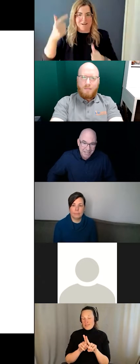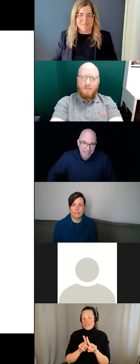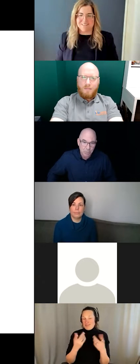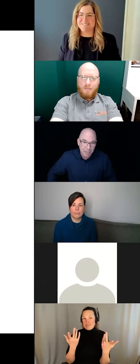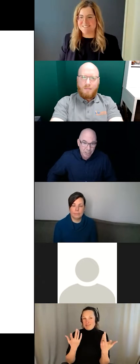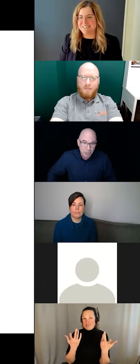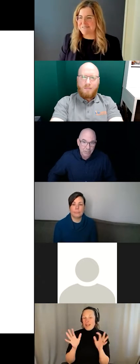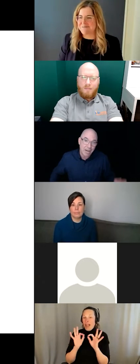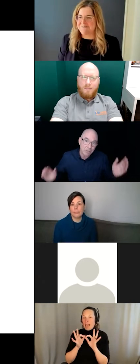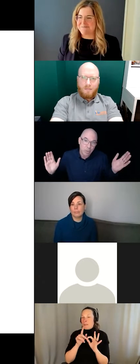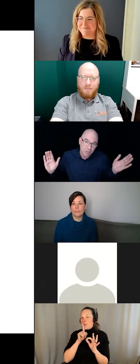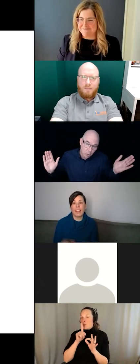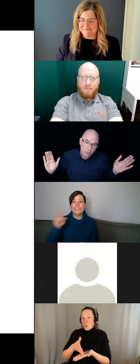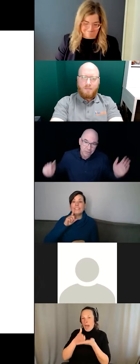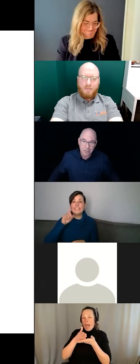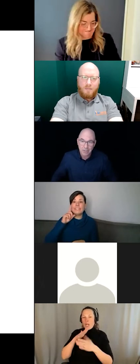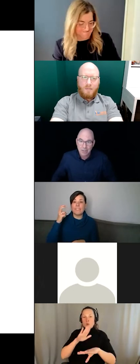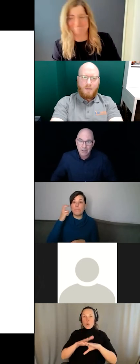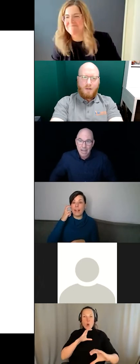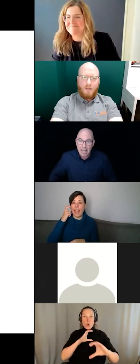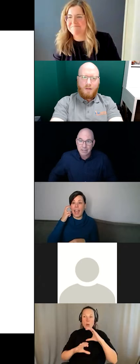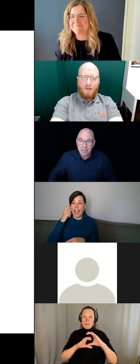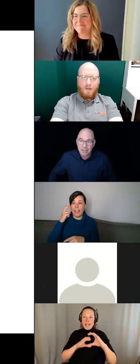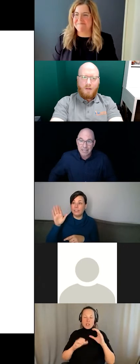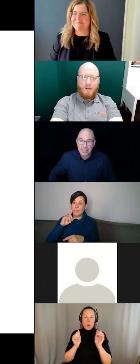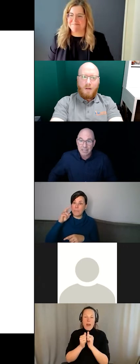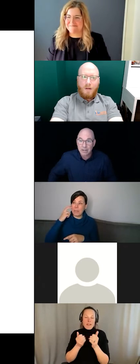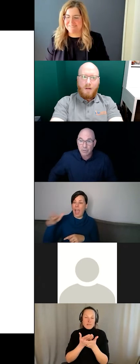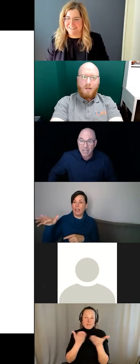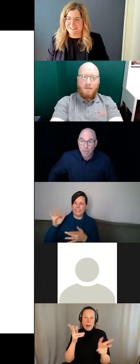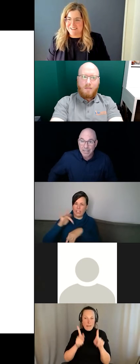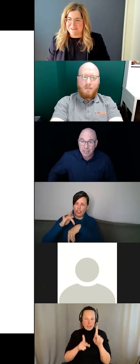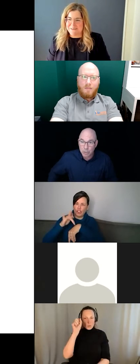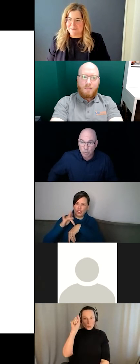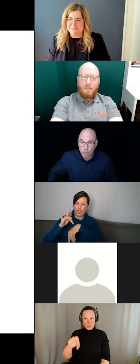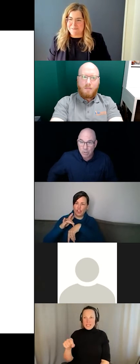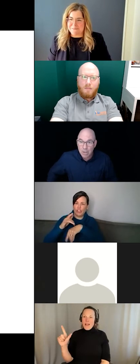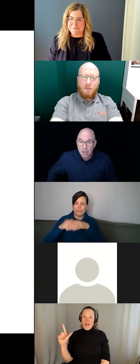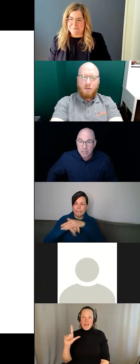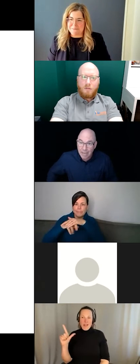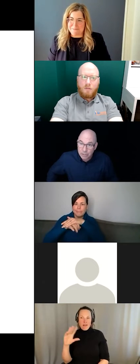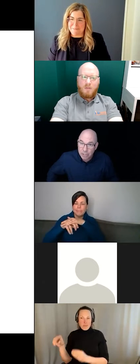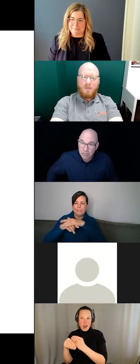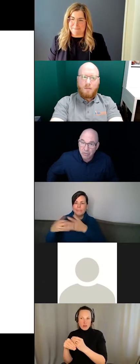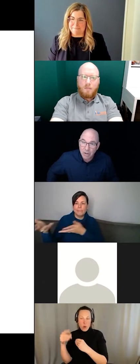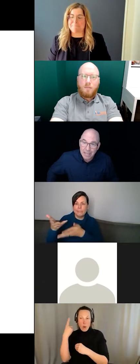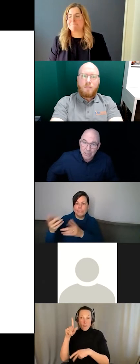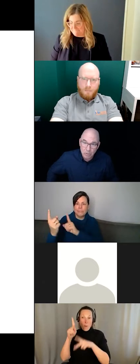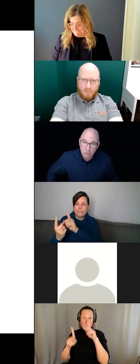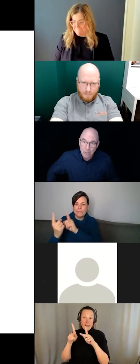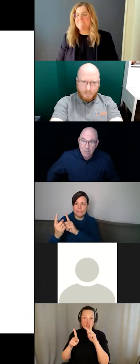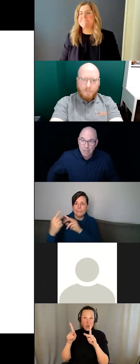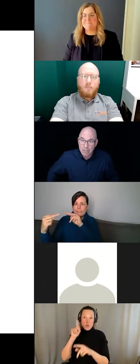Et bien sûr, d'avoir un interprète, ça nous aide avec la communication de base pour tout le monde, bien sûr. Et Léa